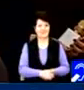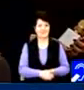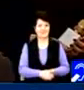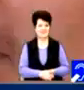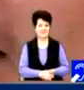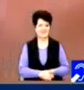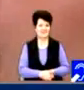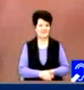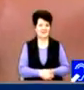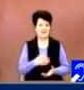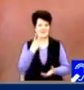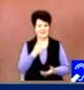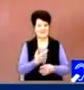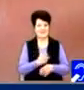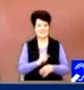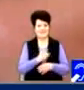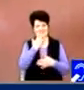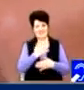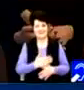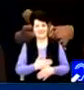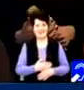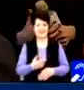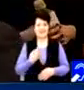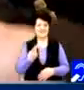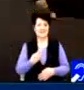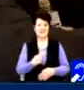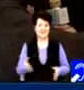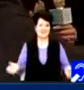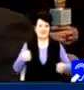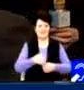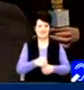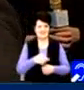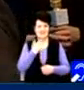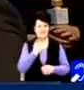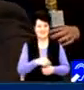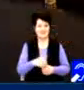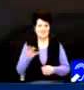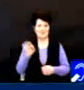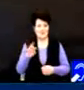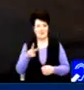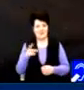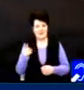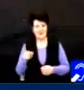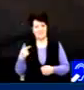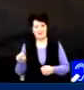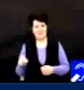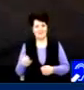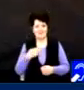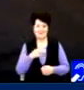fotografiezi ne dă nouă numai dragoste ea când vine între noi și ne apucă pe mine cu o mână pe Olga pe partea cealaltă așa